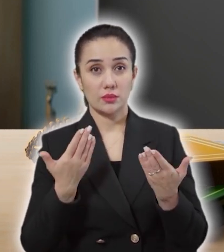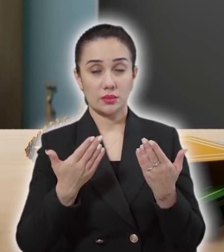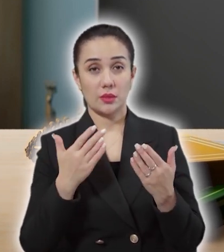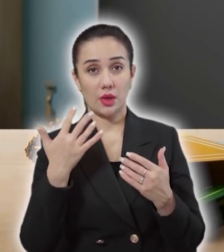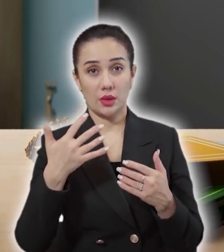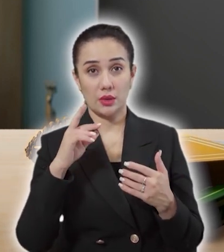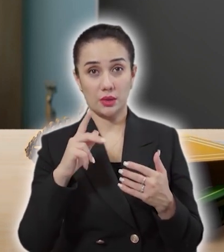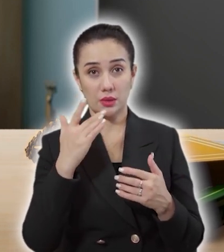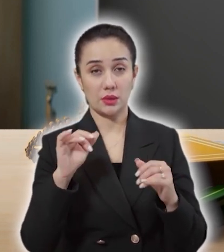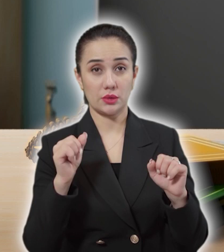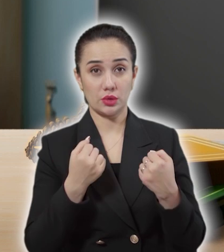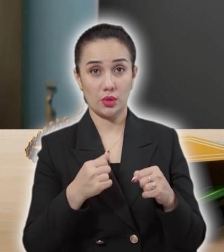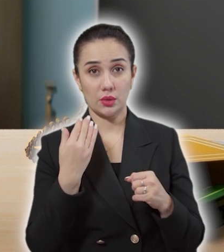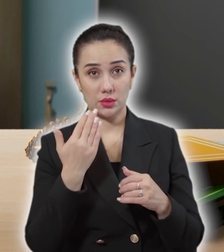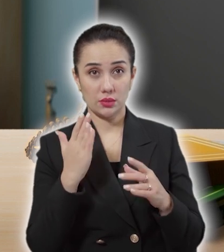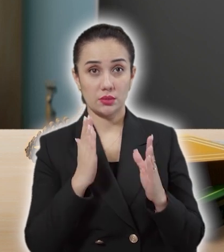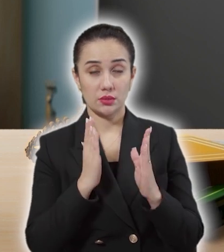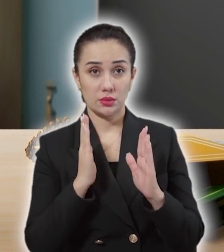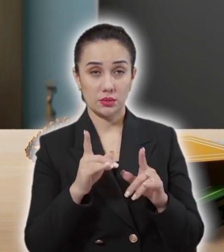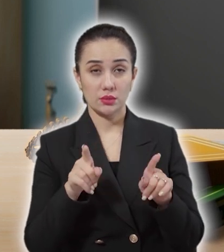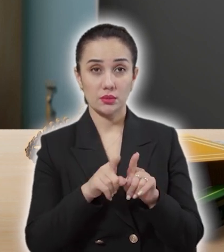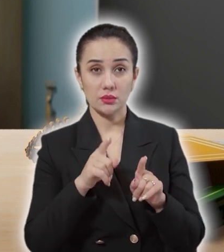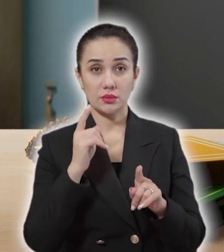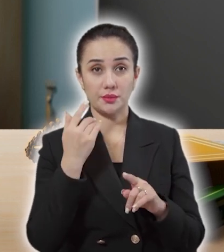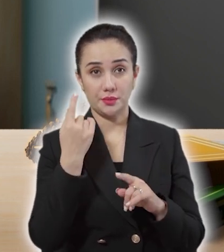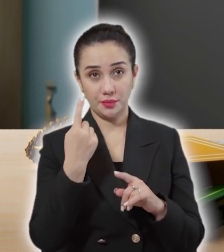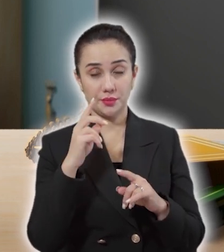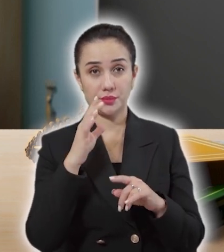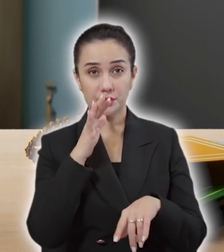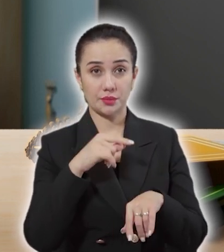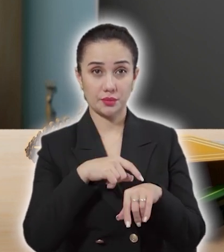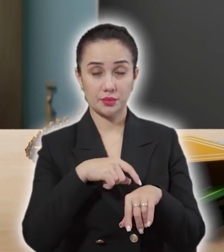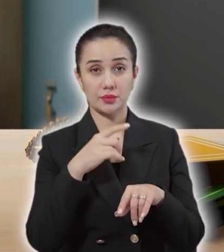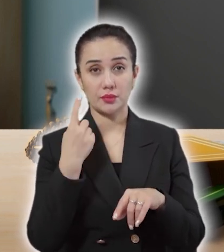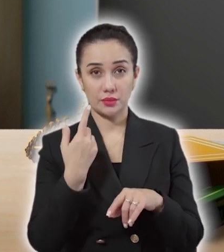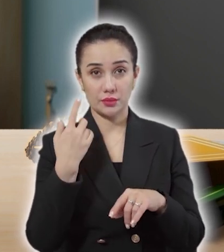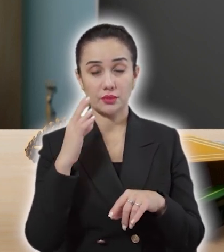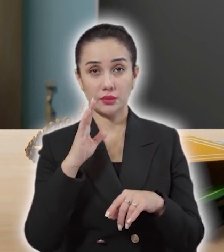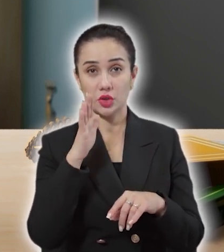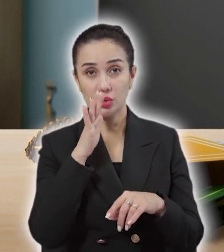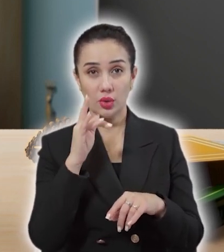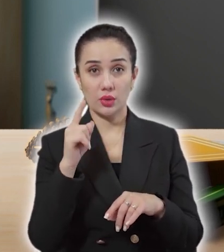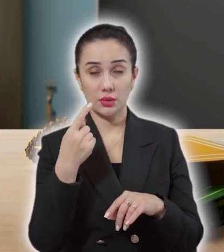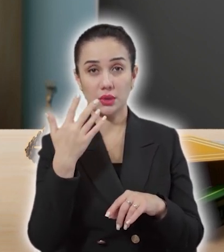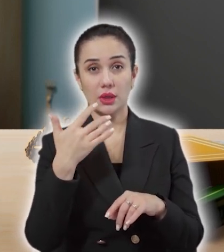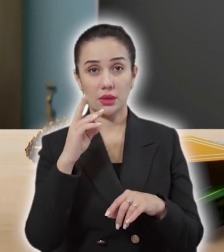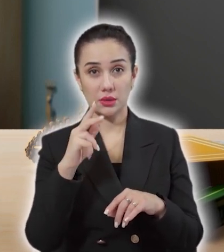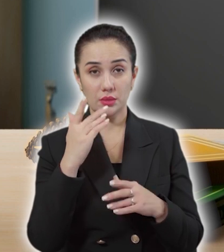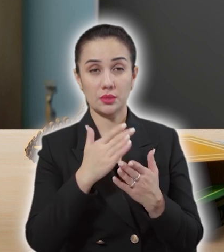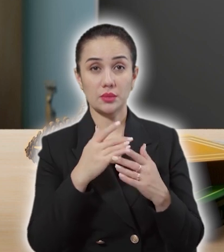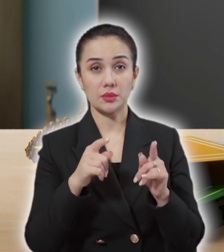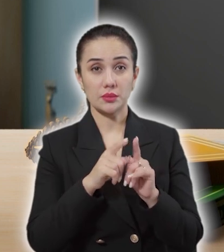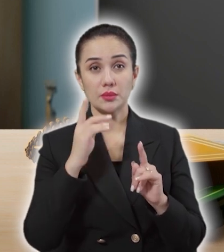Agar mashina 50 km soat tezlikda harakatlansa, bu degani 1 soatda 50 km masofa bosib o'tadi